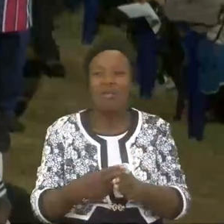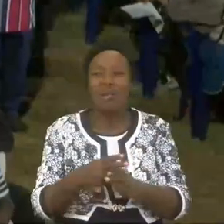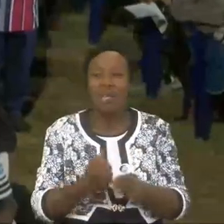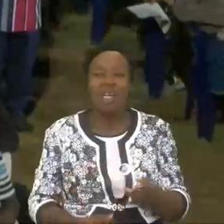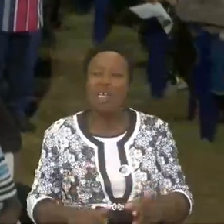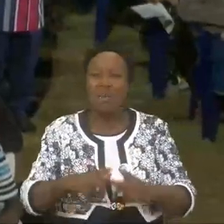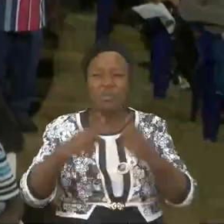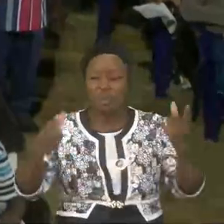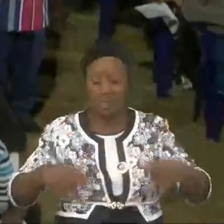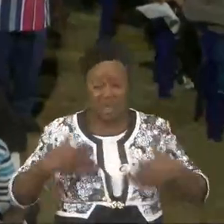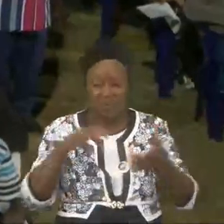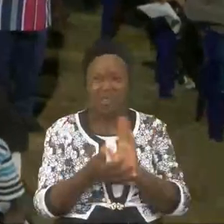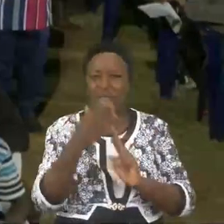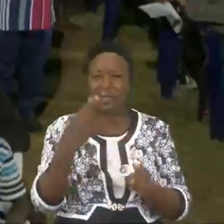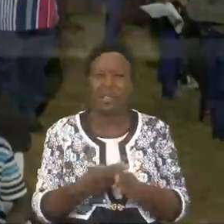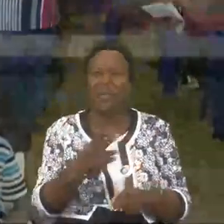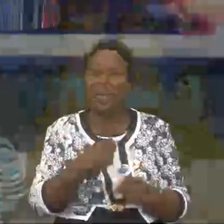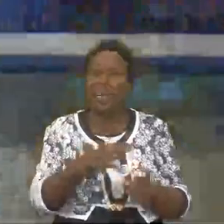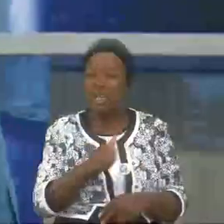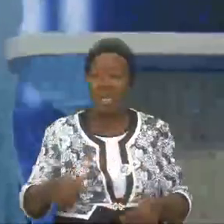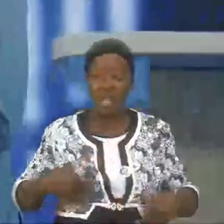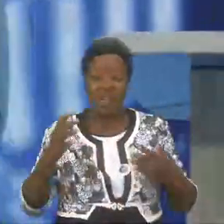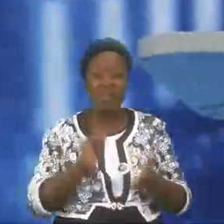vie de résurrection.